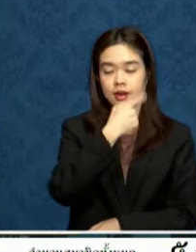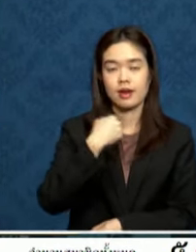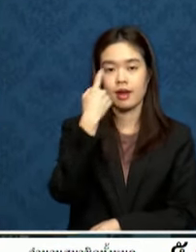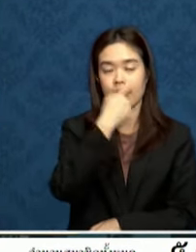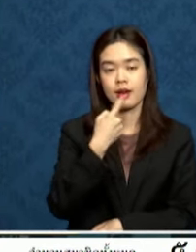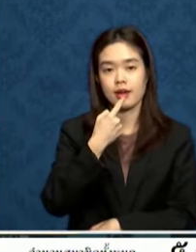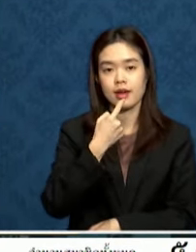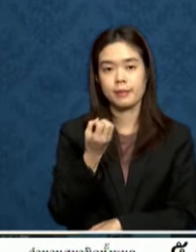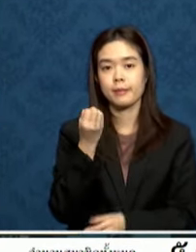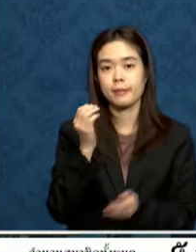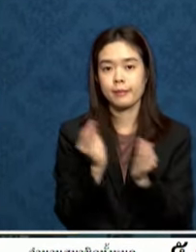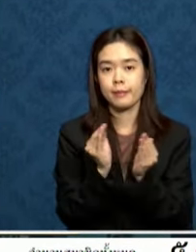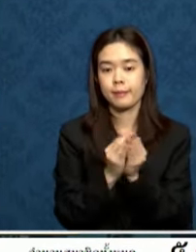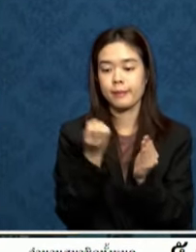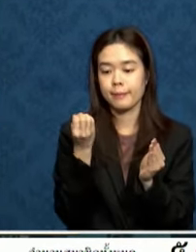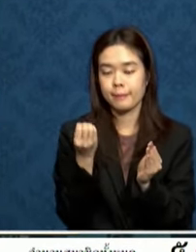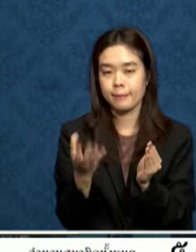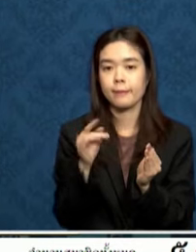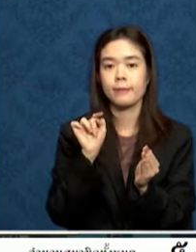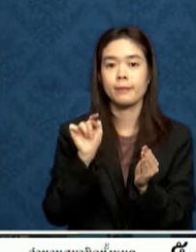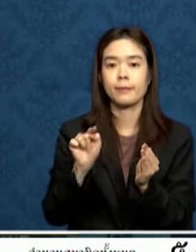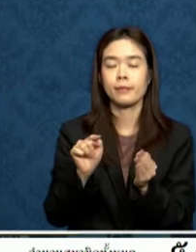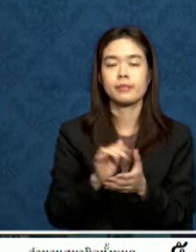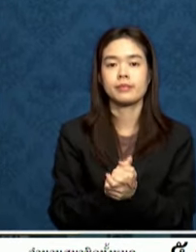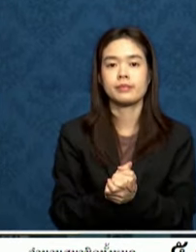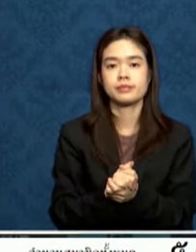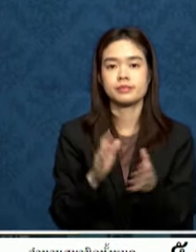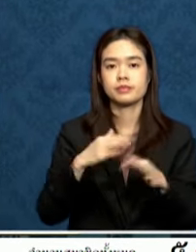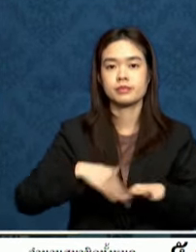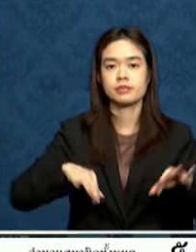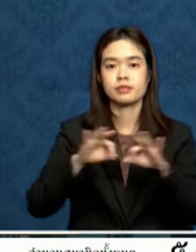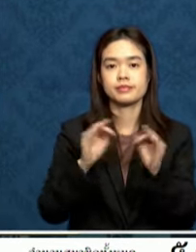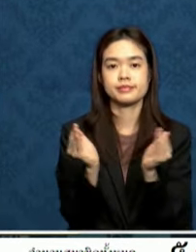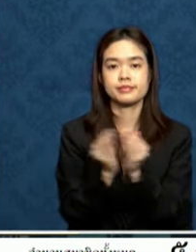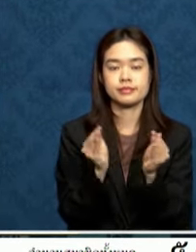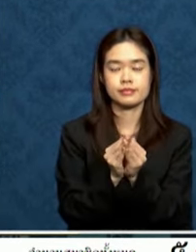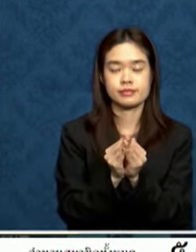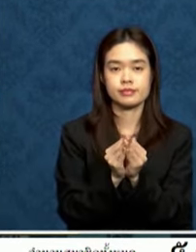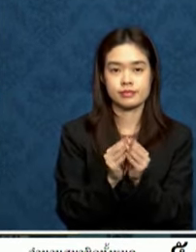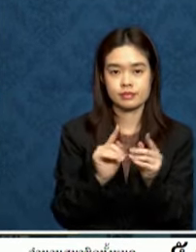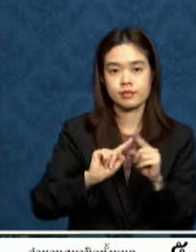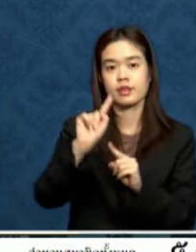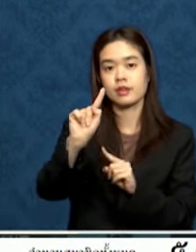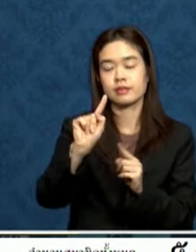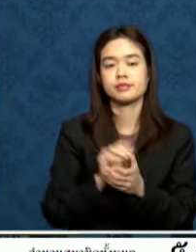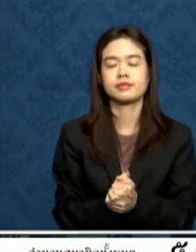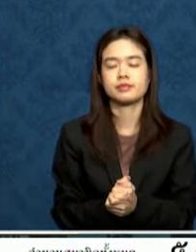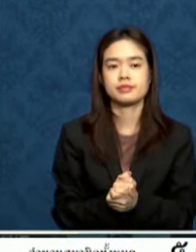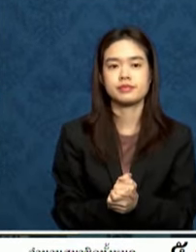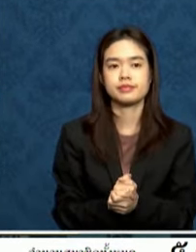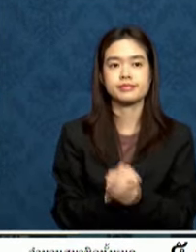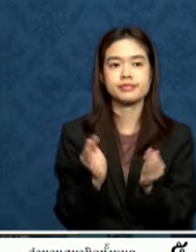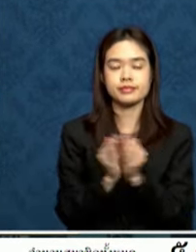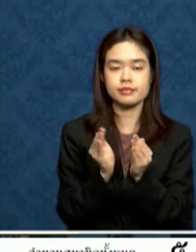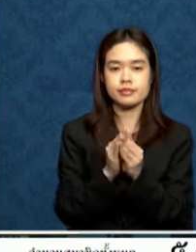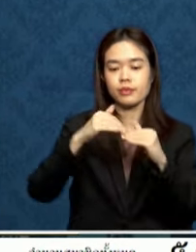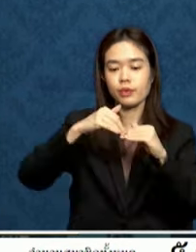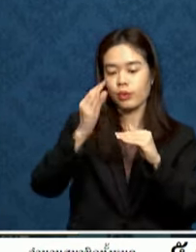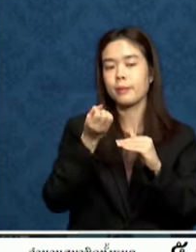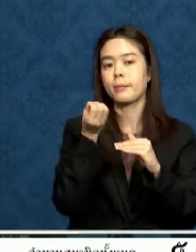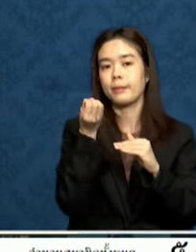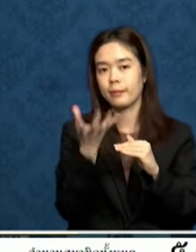เสียงโดยคะแนนเสียงข้างมากต้องมีจำนวนเสียงเกินกึ่งหนึ่งของผู้มาออก